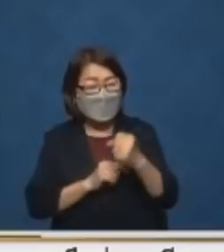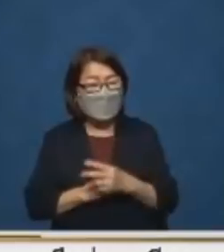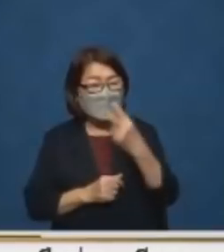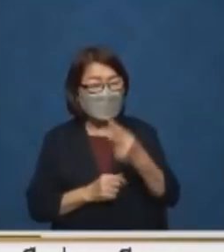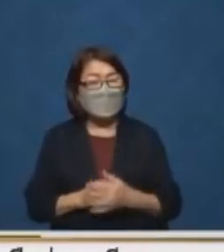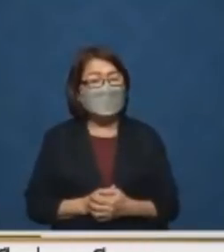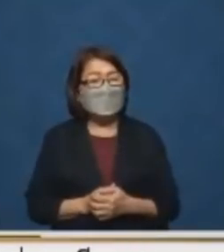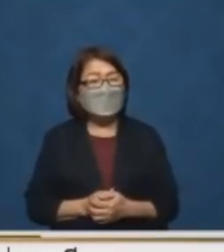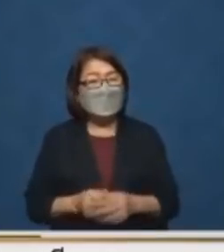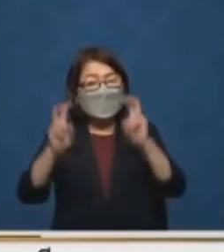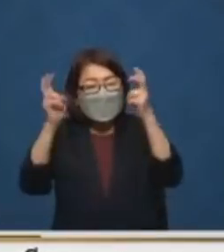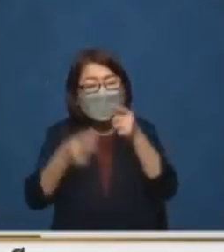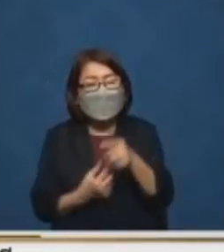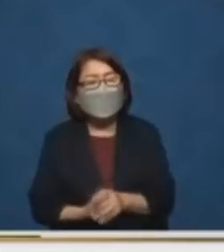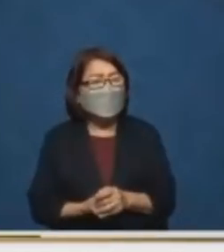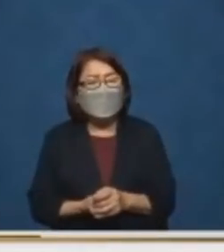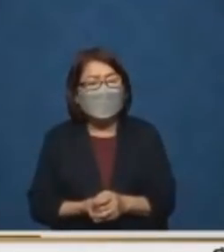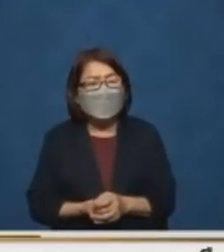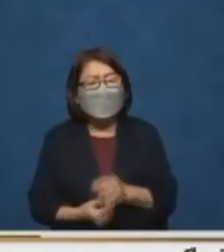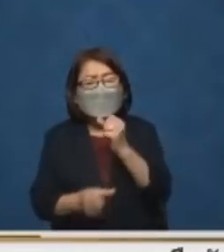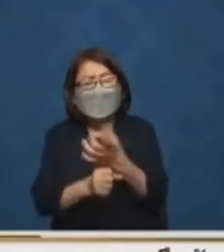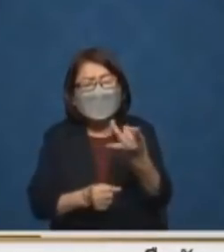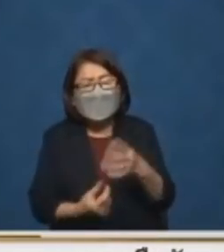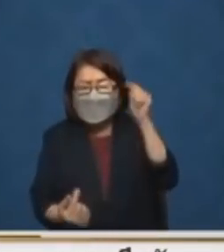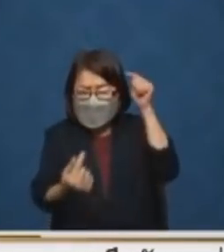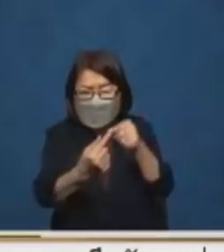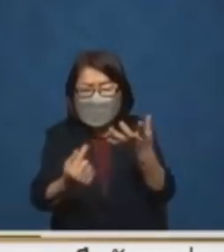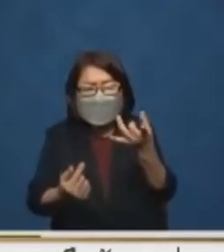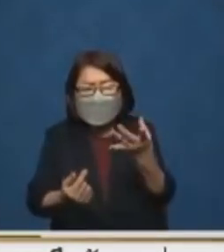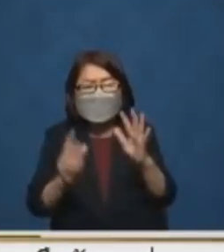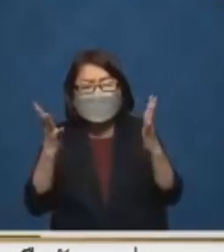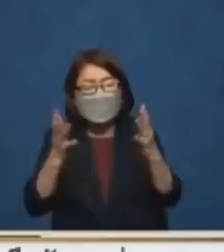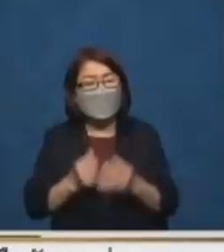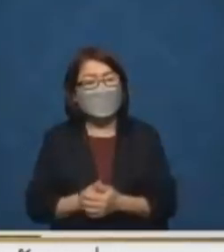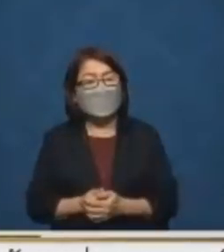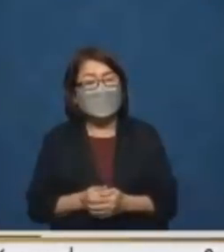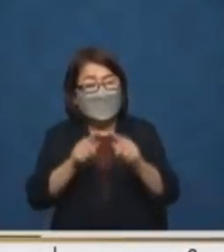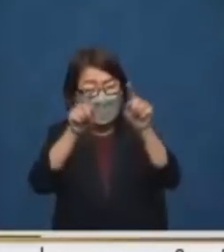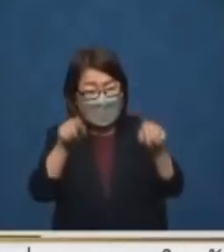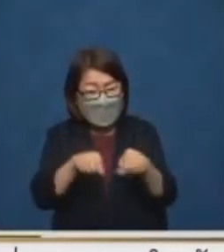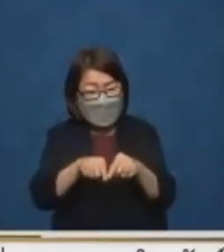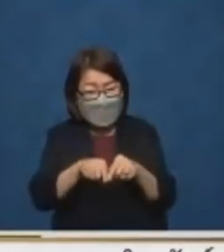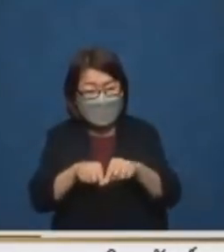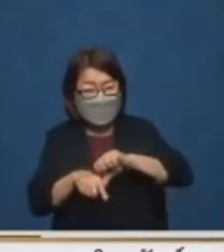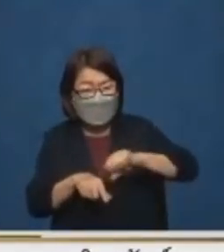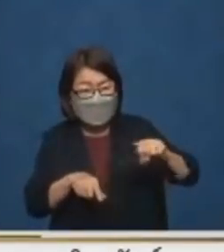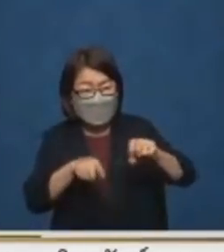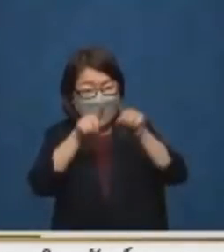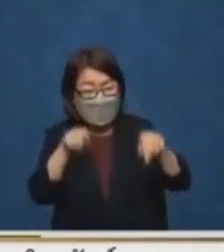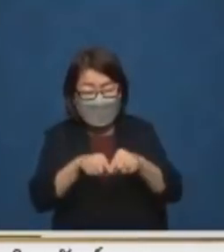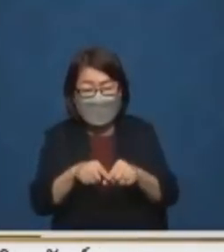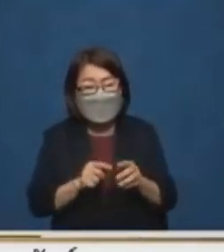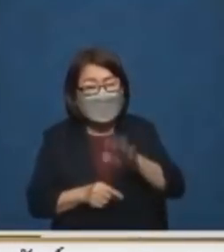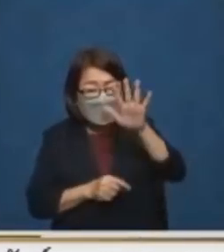ไลที่ทางไลเป้าหมายผิดเปาหมาย กรอบสี่เหลี่นที่อยู่ด้านซ้ายเป็นเป้